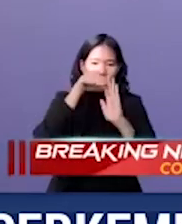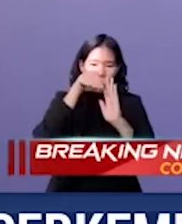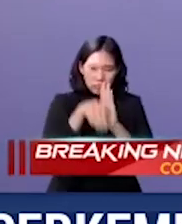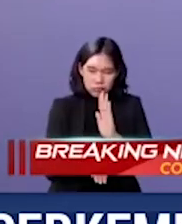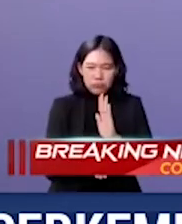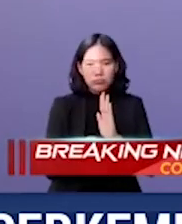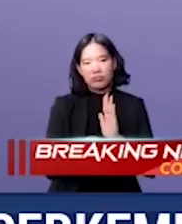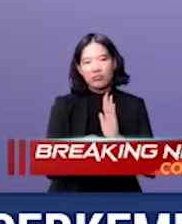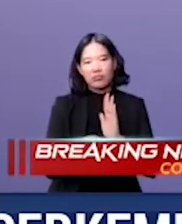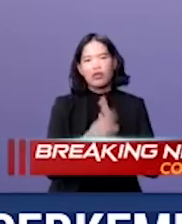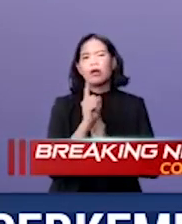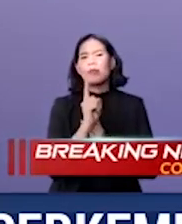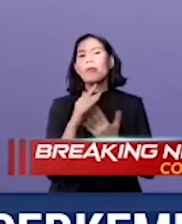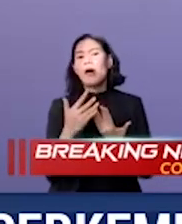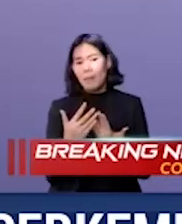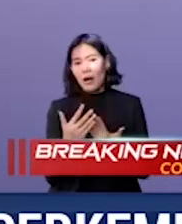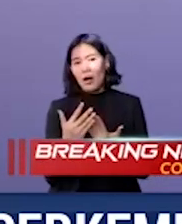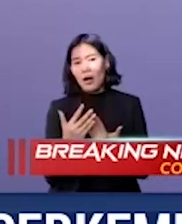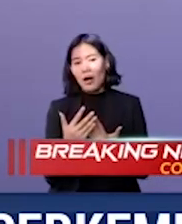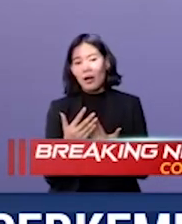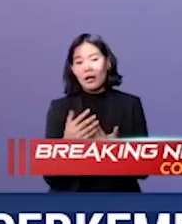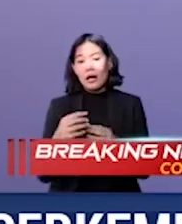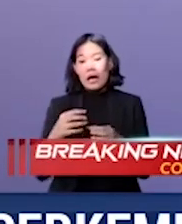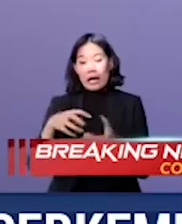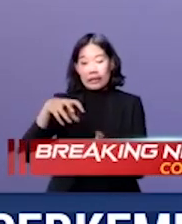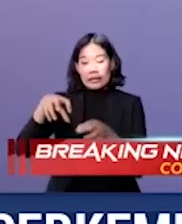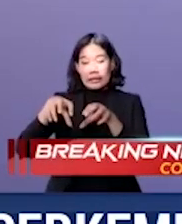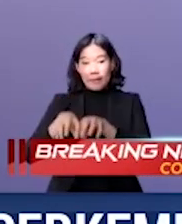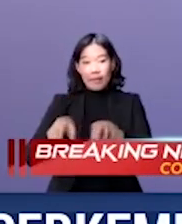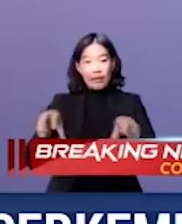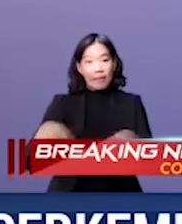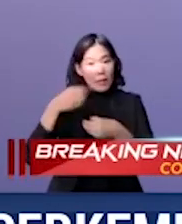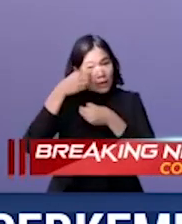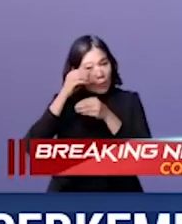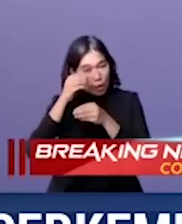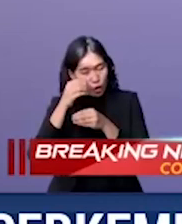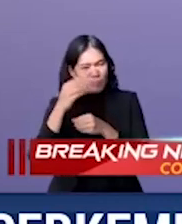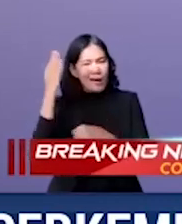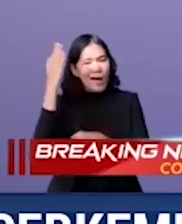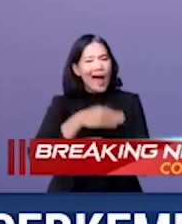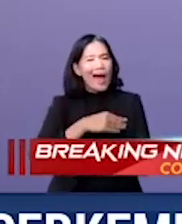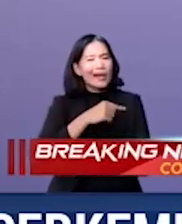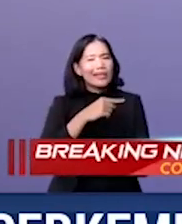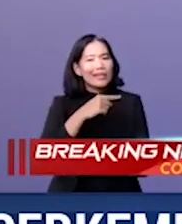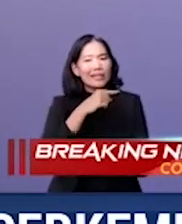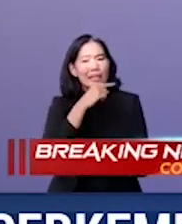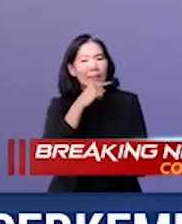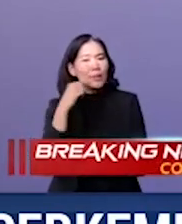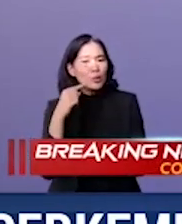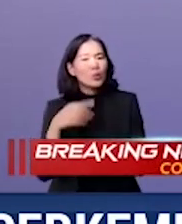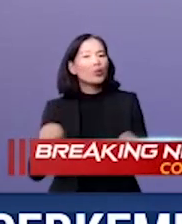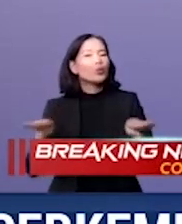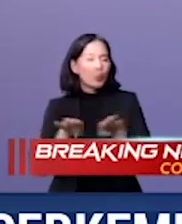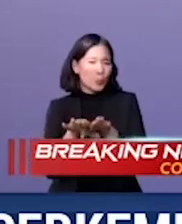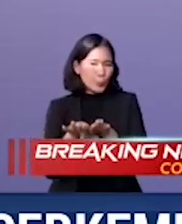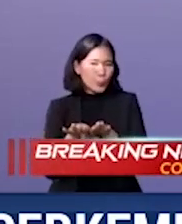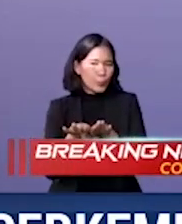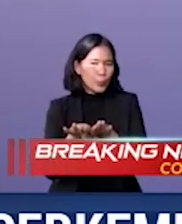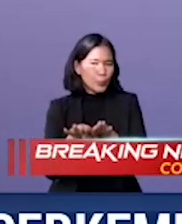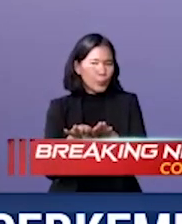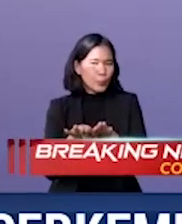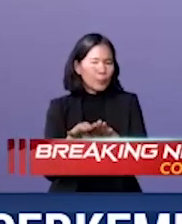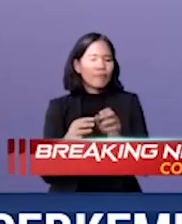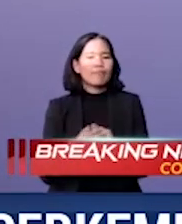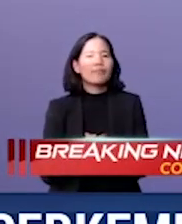dengan drastis karena beberapa laboratorium kita di hari Minggu tidak melaksanakan operasional pemeriksaan